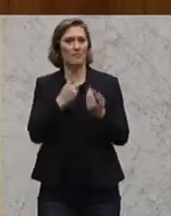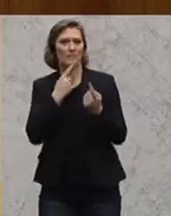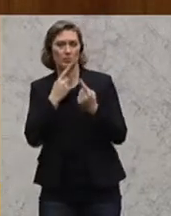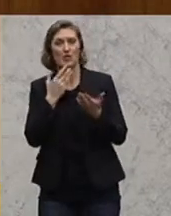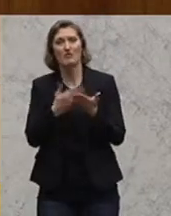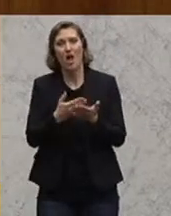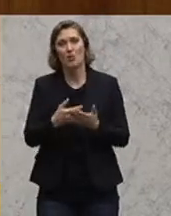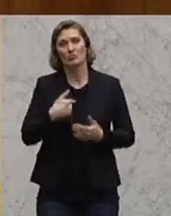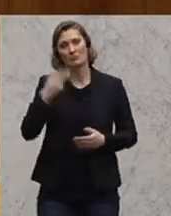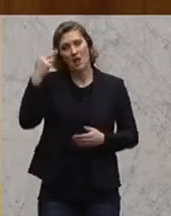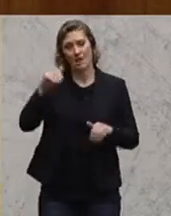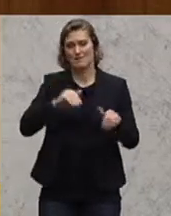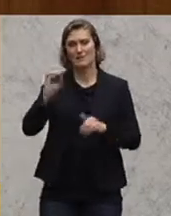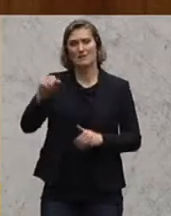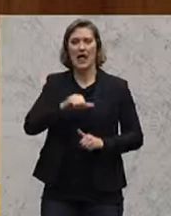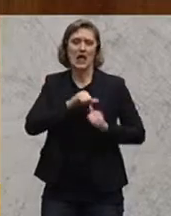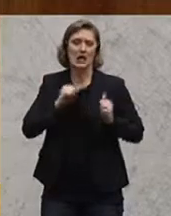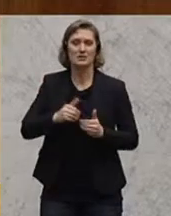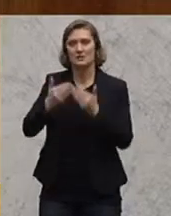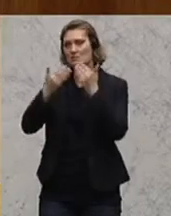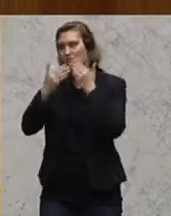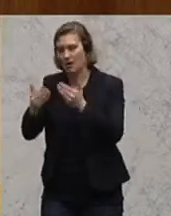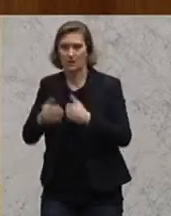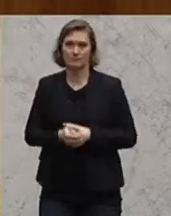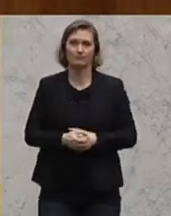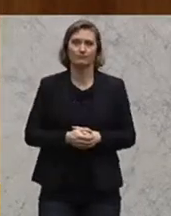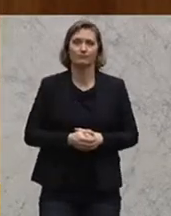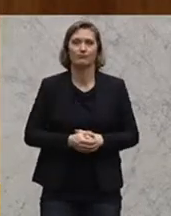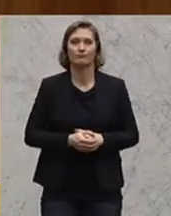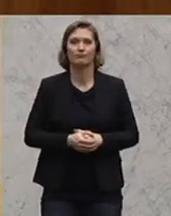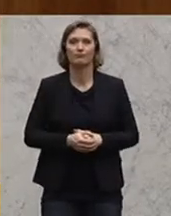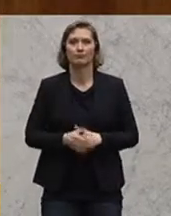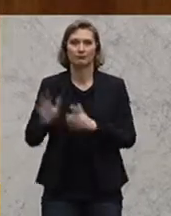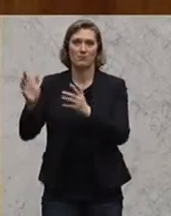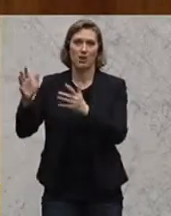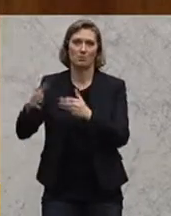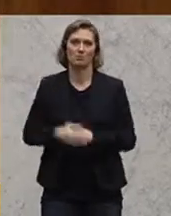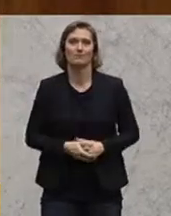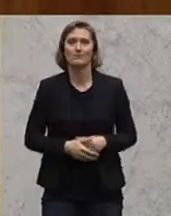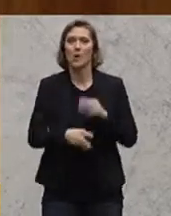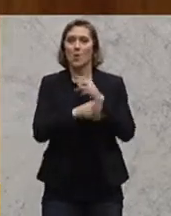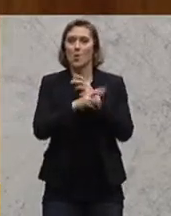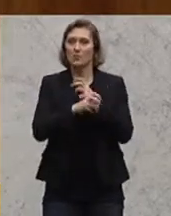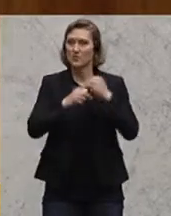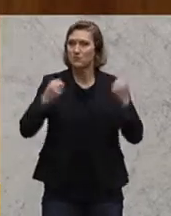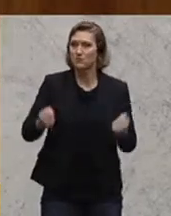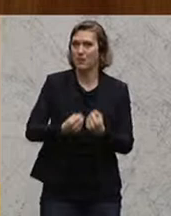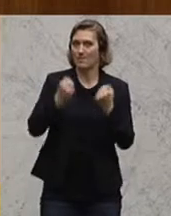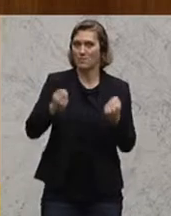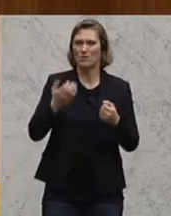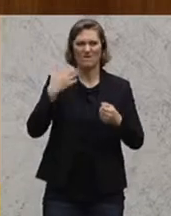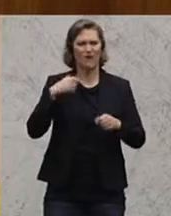Dafür möchte ich mich, Herr Minister, ganz herzlich bedanken. Auf österreichische Initiative wurde anlässlich